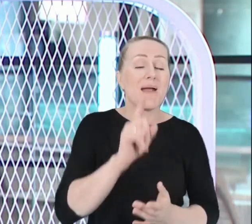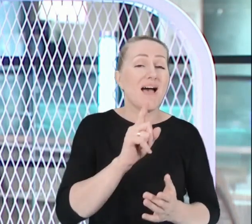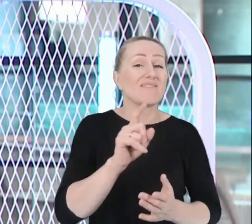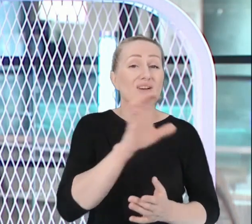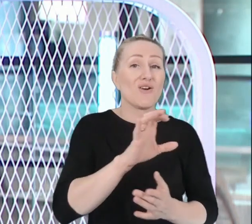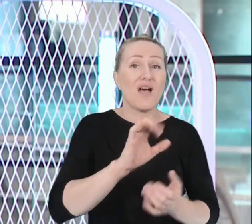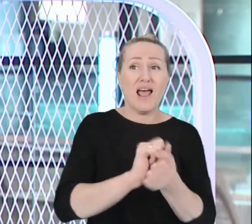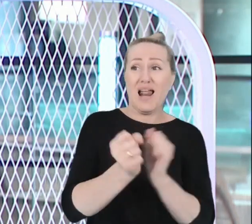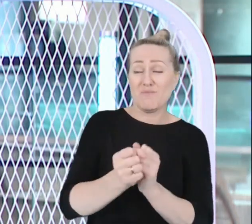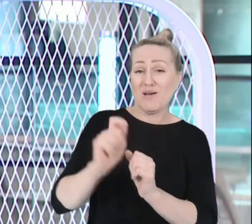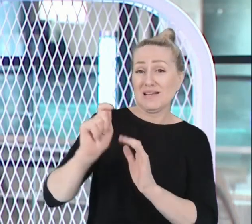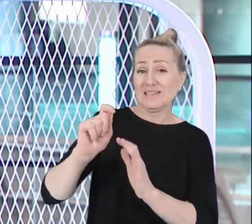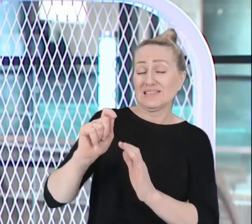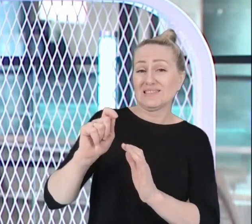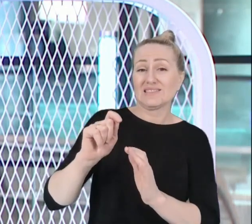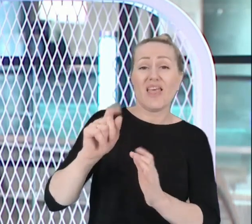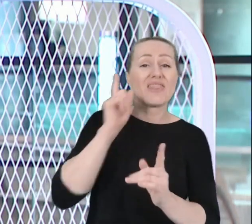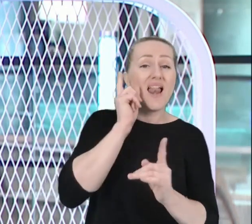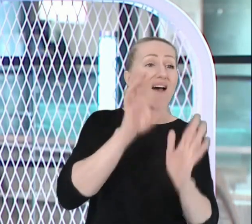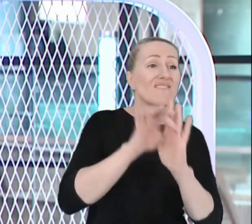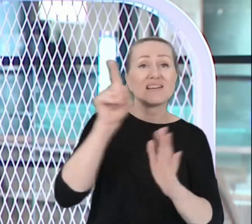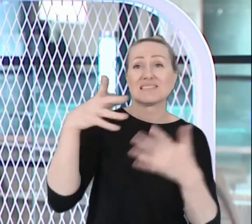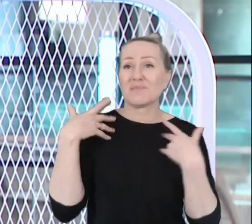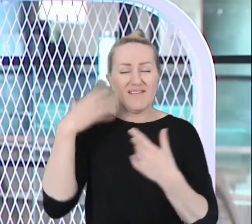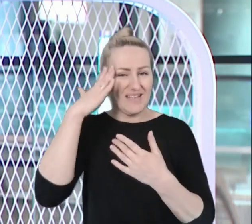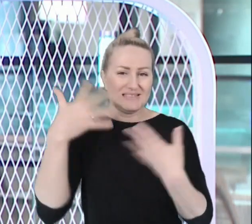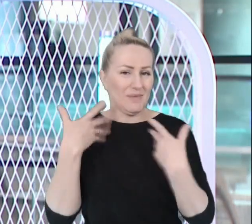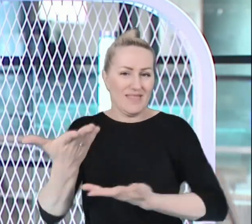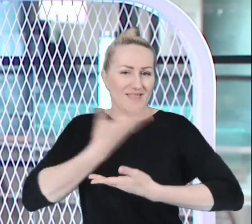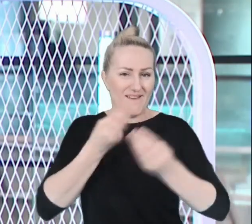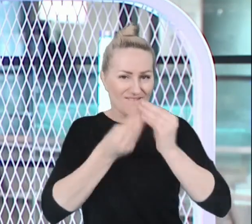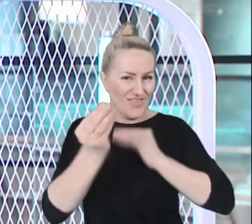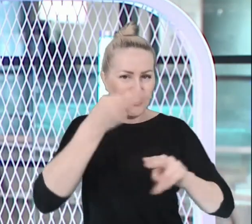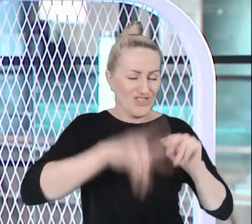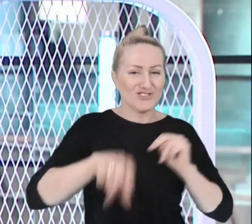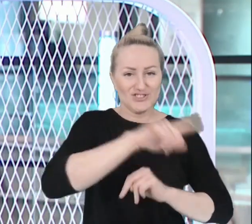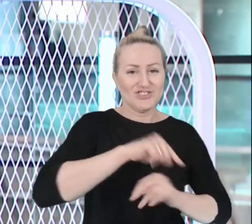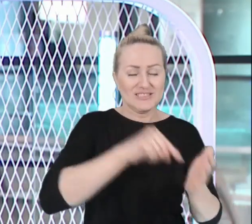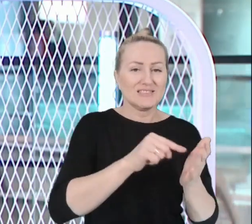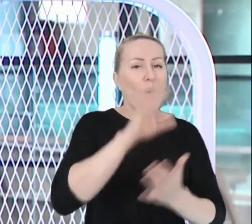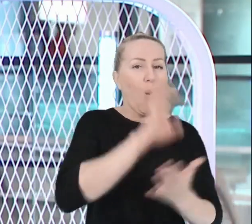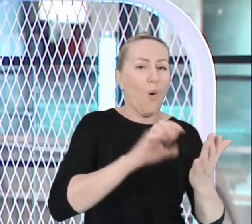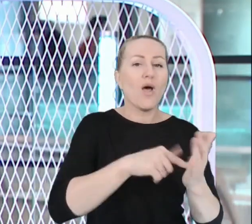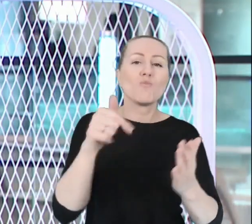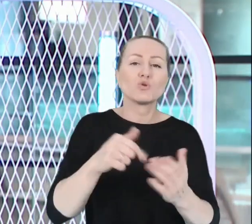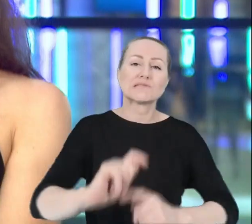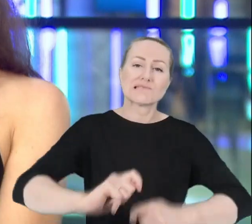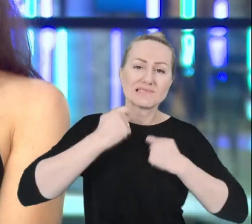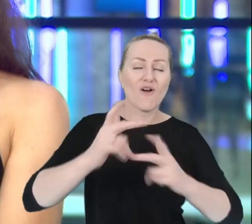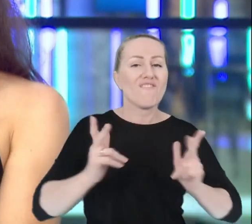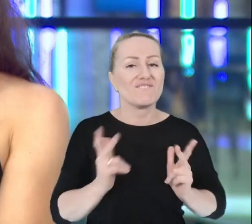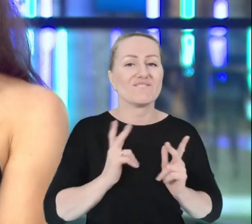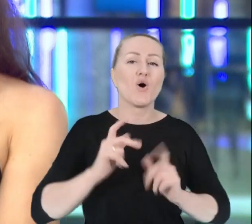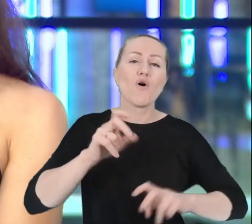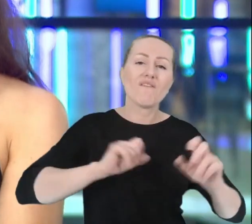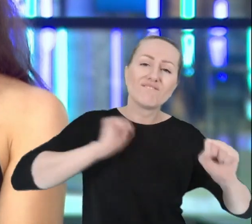naturze, to jednak zawsze wygra spacer w naturze. I że powinniśmy się zmuszać do wysiłku też fizycznego, który nam pomoże. Oj, tak, tak, no bo